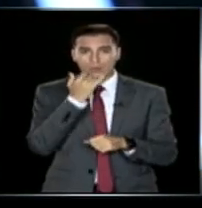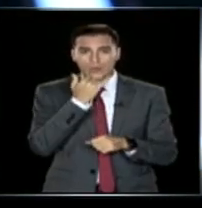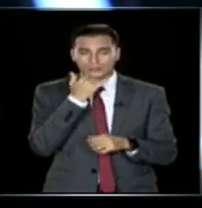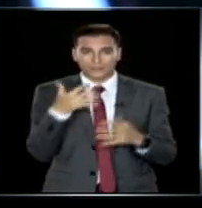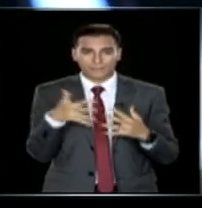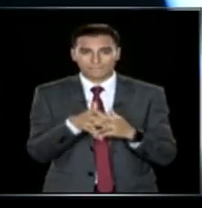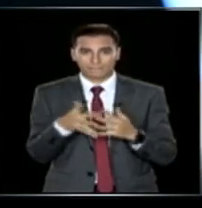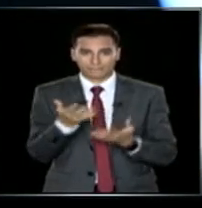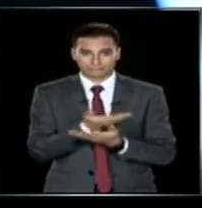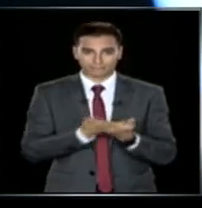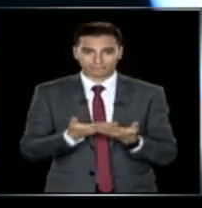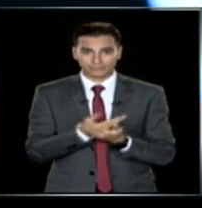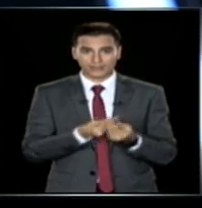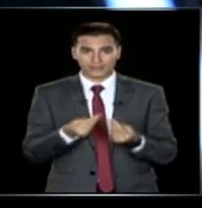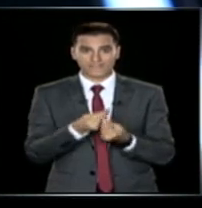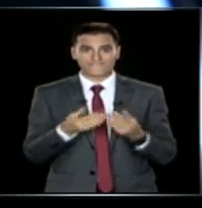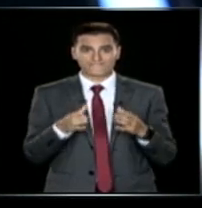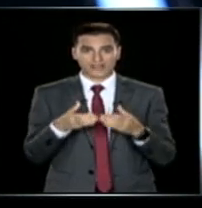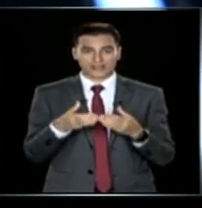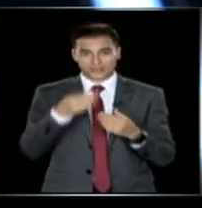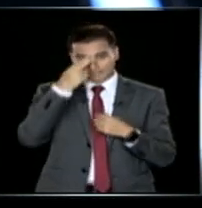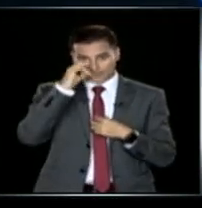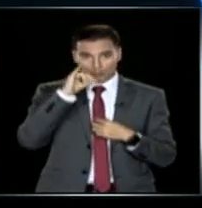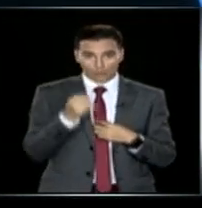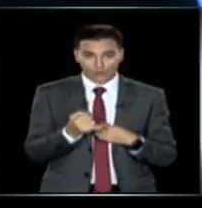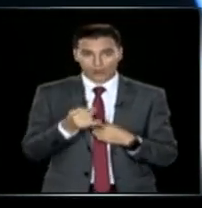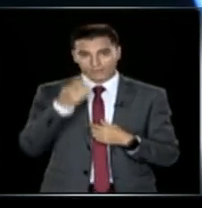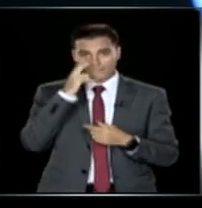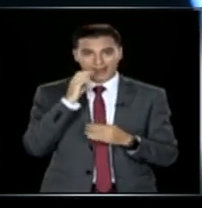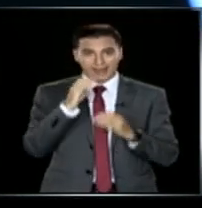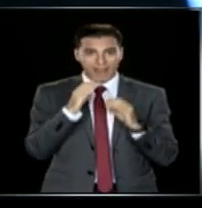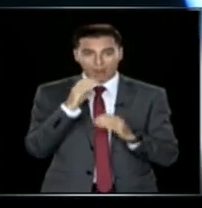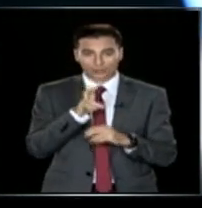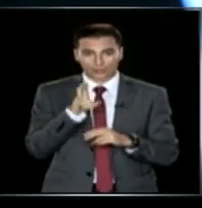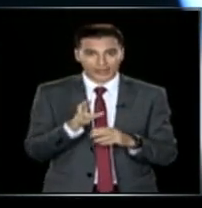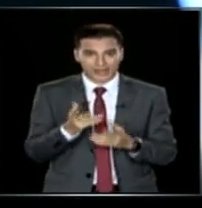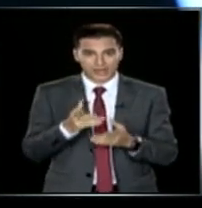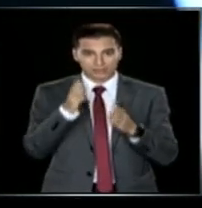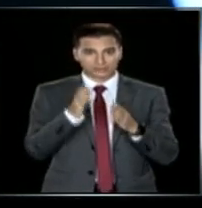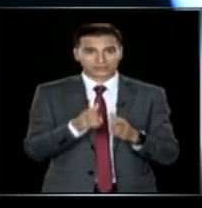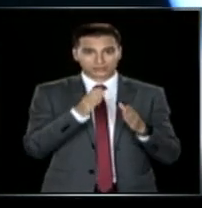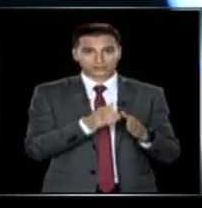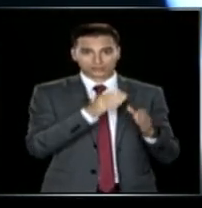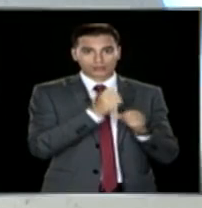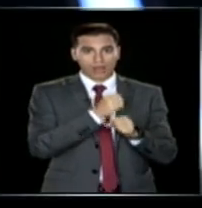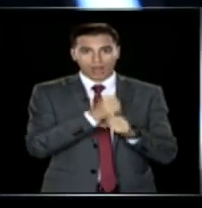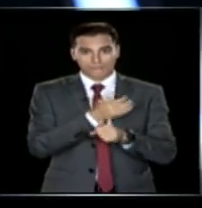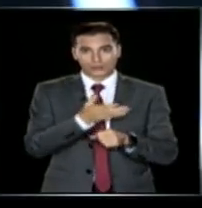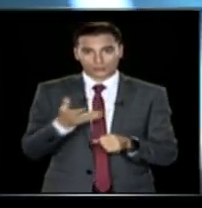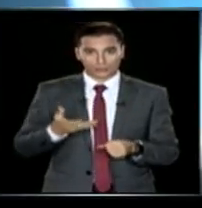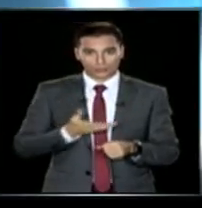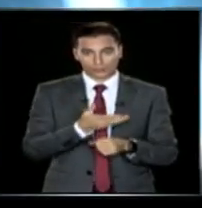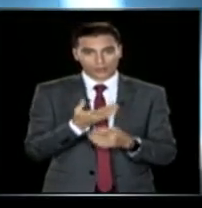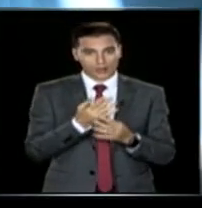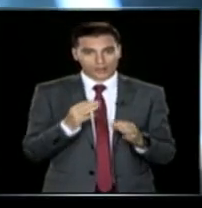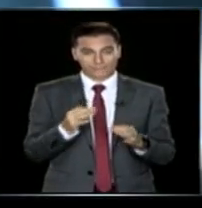مع بعض في كفريق مين هيجاوب سؤال ايه والجوكر هنستخدمه في ايه، وان شاء الله نكسب ونعمل حلقه كويسه ان شاء الله باذن الله. الصراحه